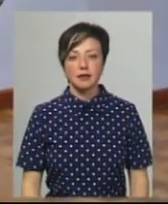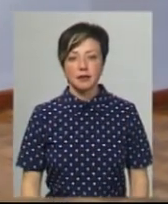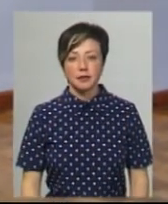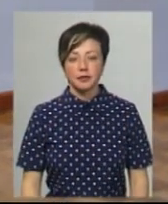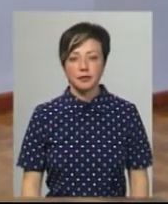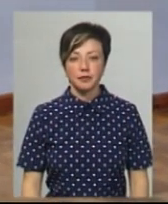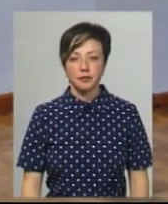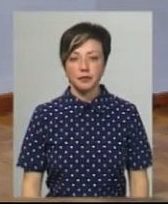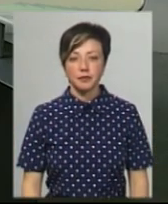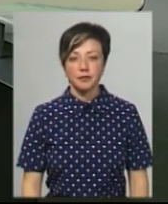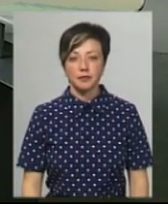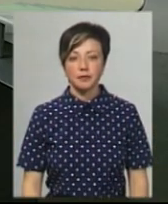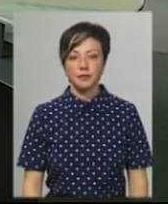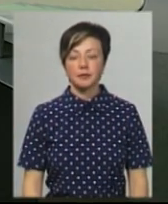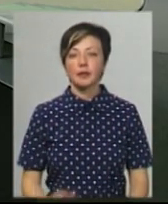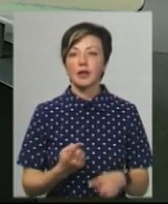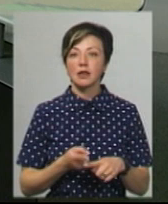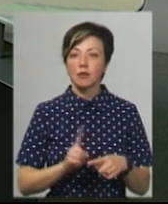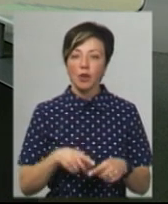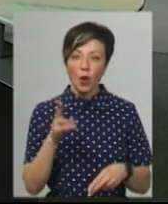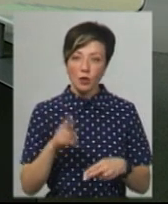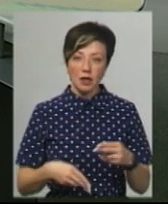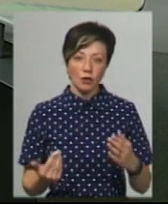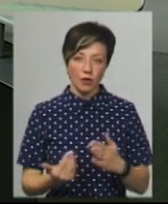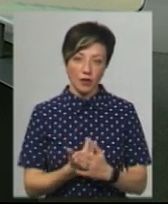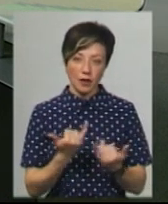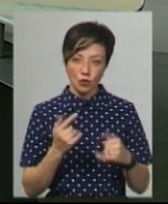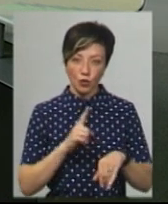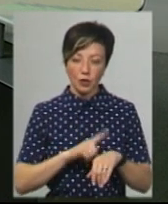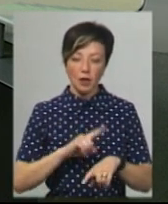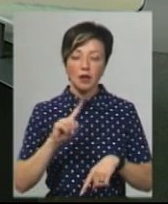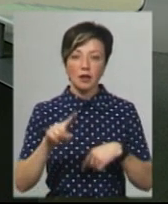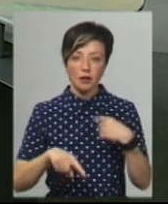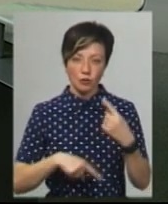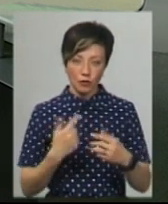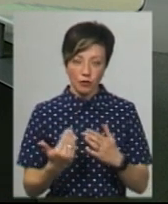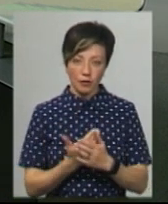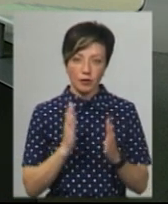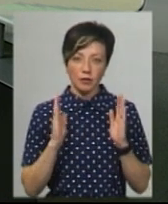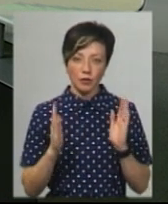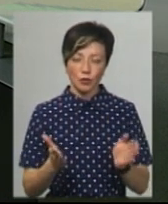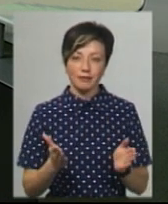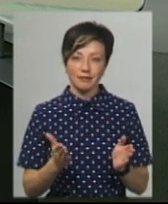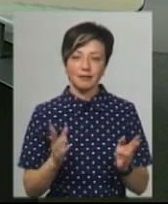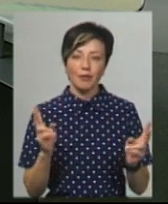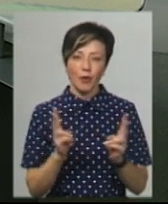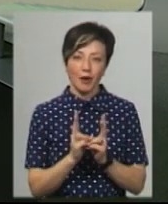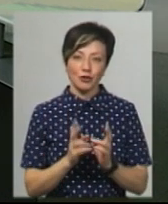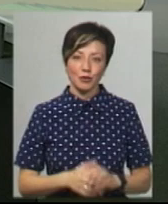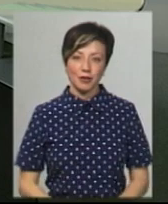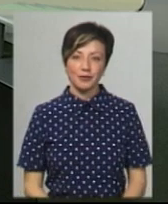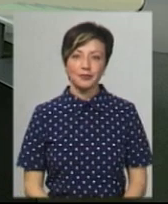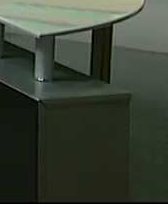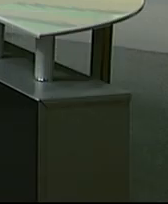Суспільному. Хмельницький. Це була остання інформація на цю годину. Наступний випуск новин дивіться о 20:30. Побачимось.